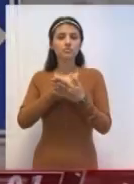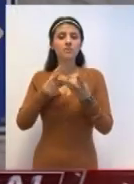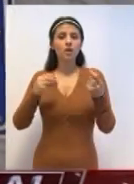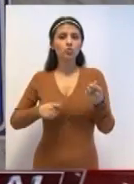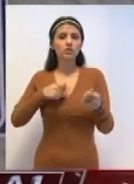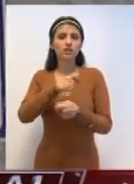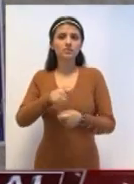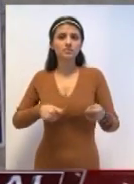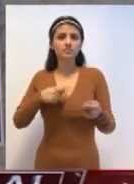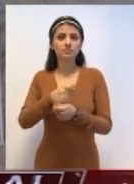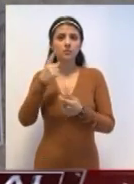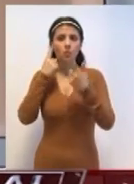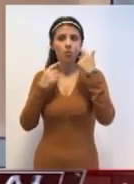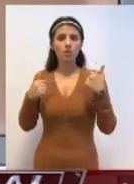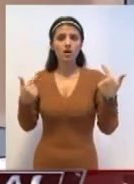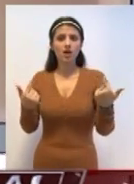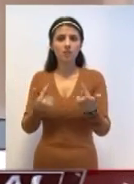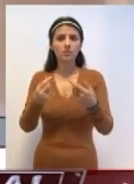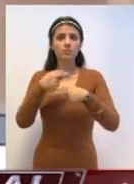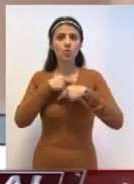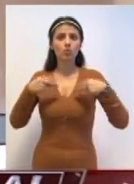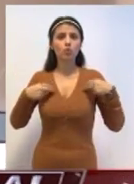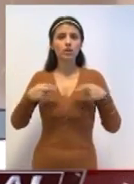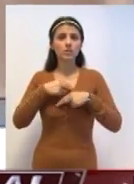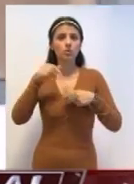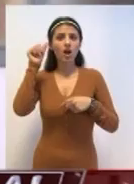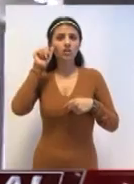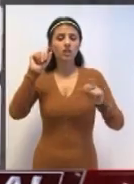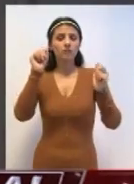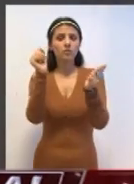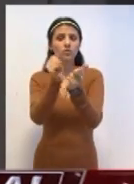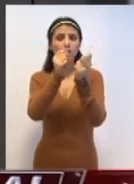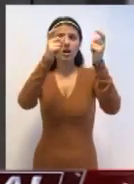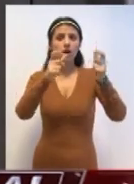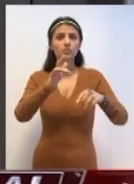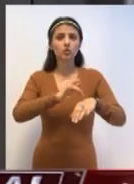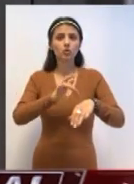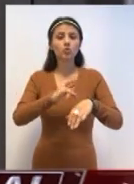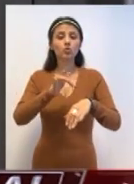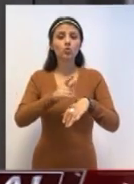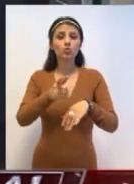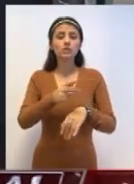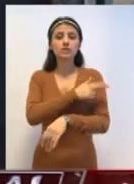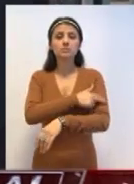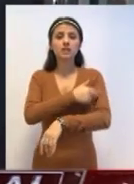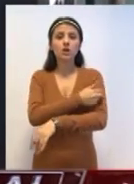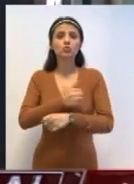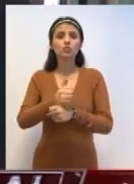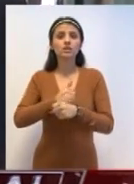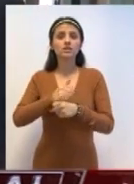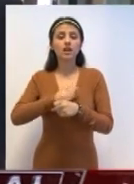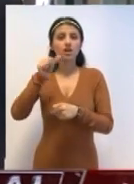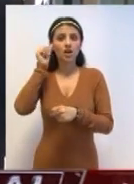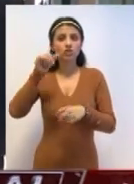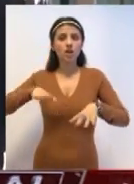Cu detalii din plângerile mai multor oameni, procurorii parchetului de pe lângă Tribunalul Argeș au percheziționat cabinetul medical al unui